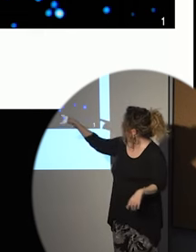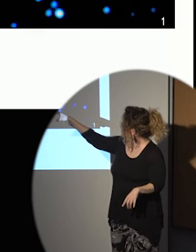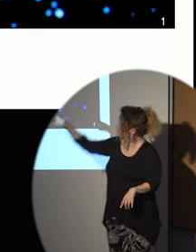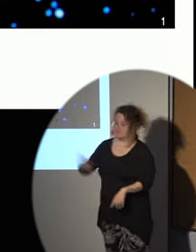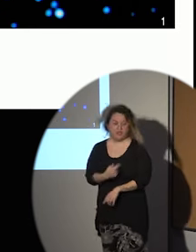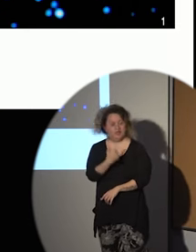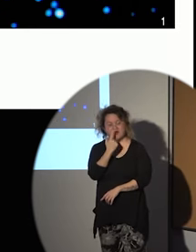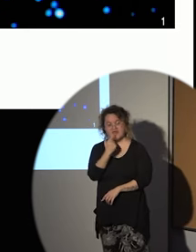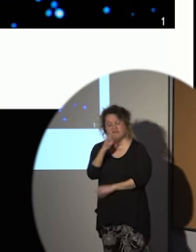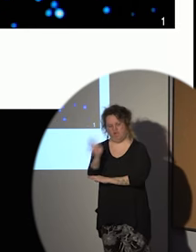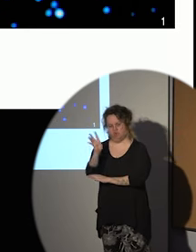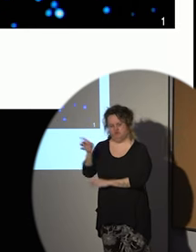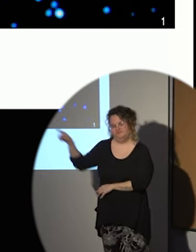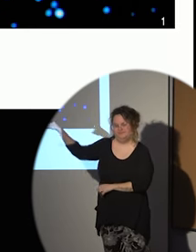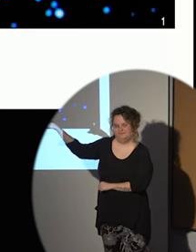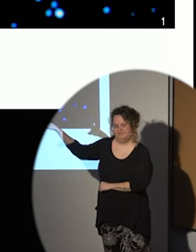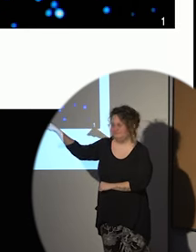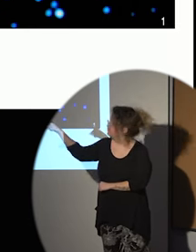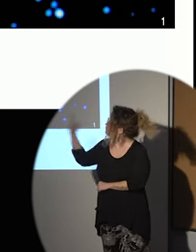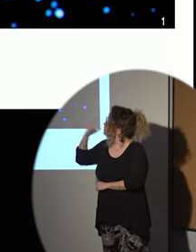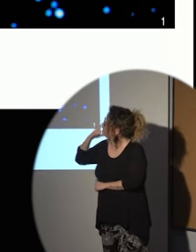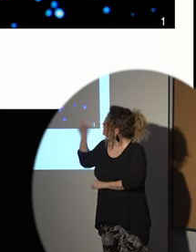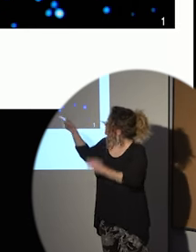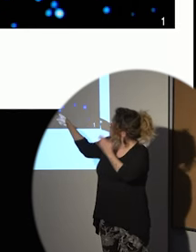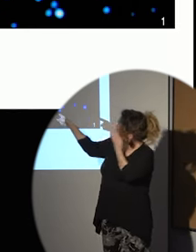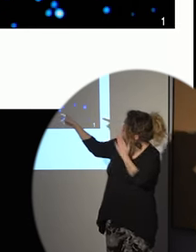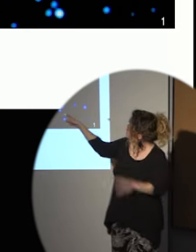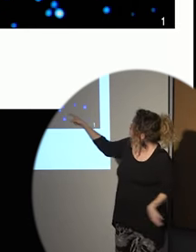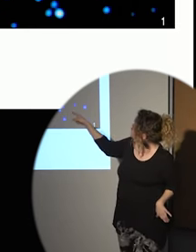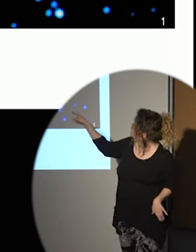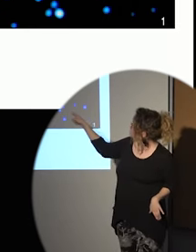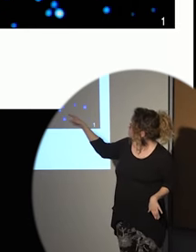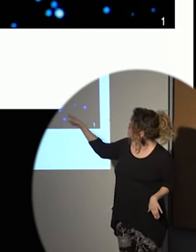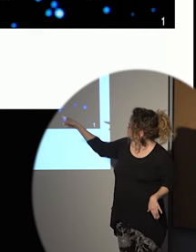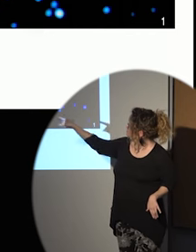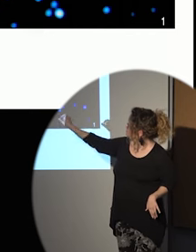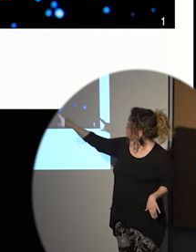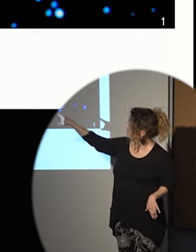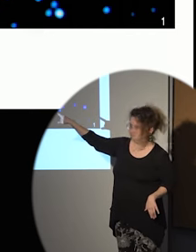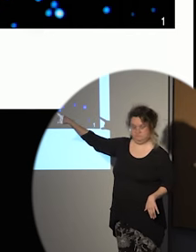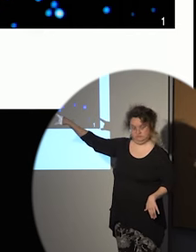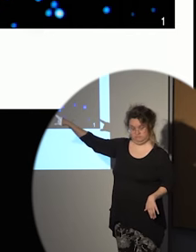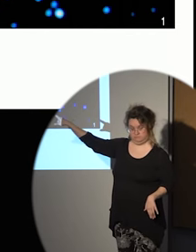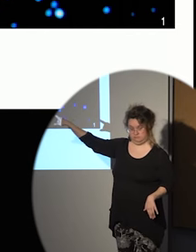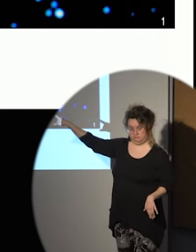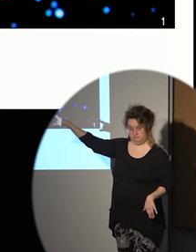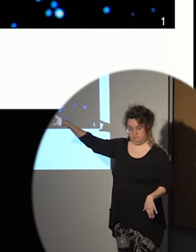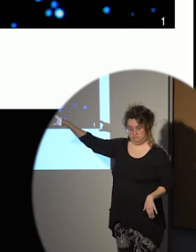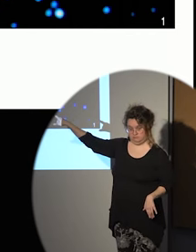d'ailleurs. Et là, on va rezoomer. Regardez, certaines étoiles ne sont pas affectées. Et puis, regardez celle-là. Hop,